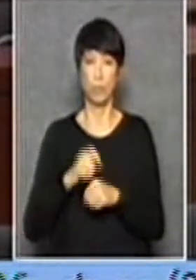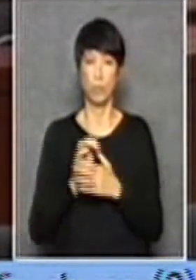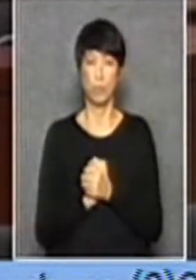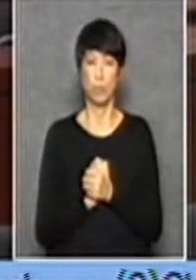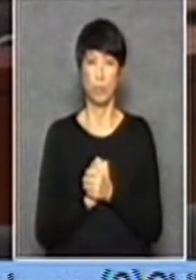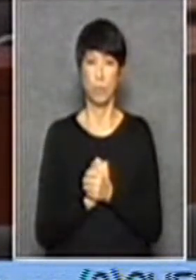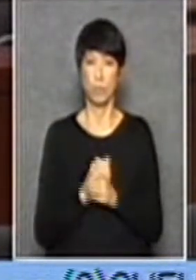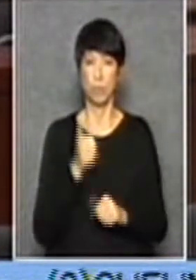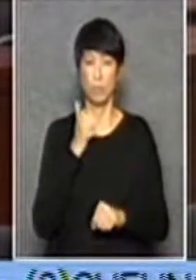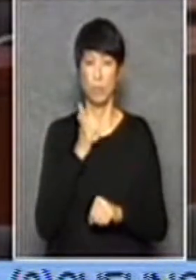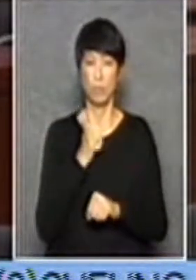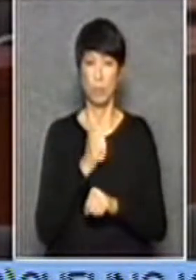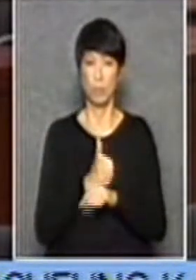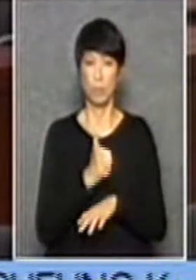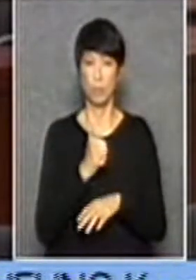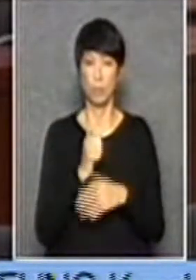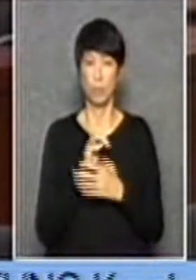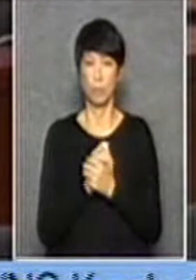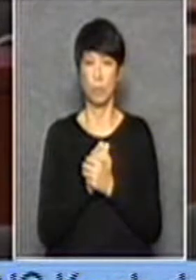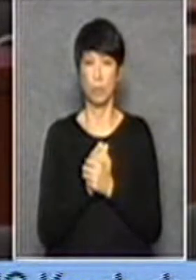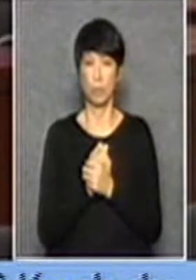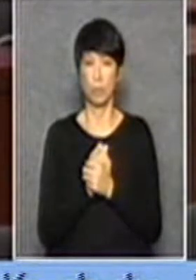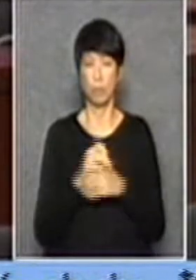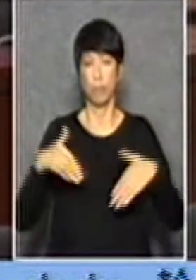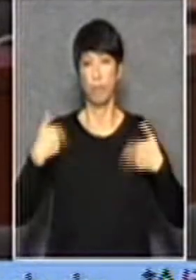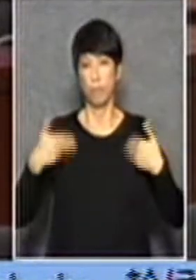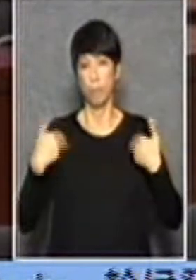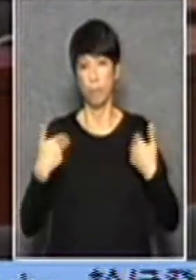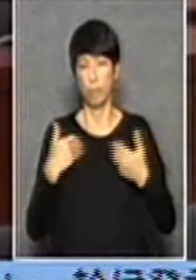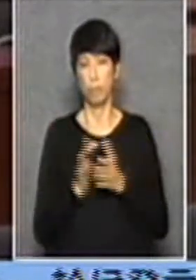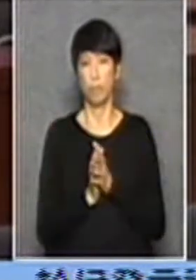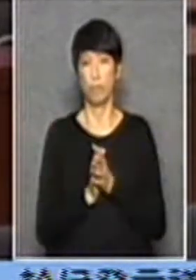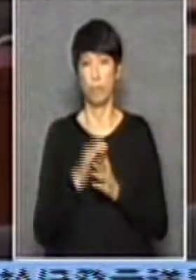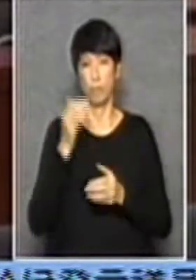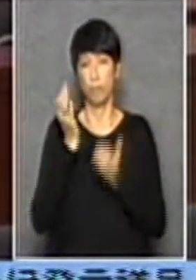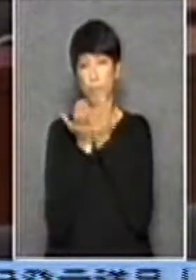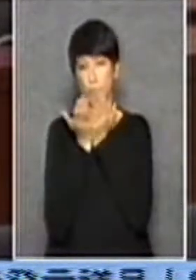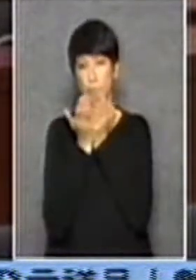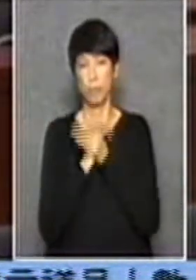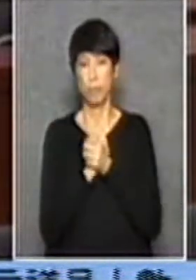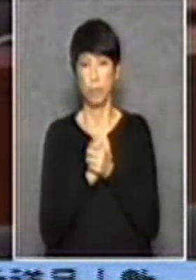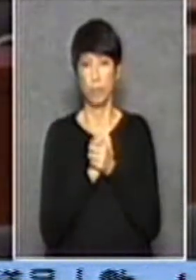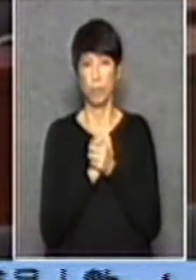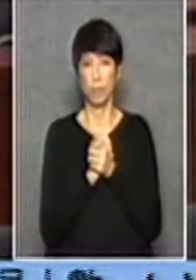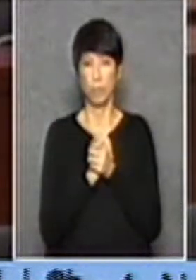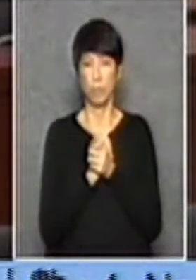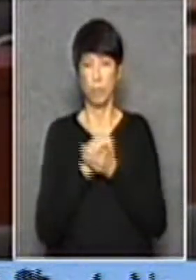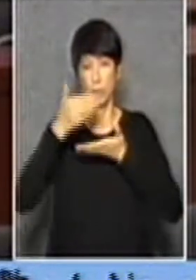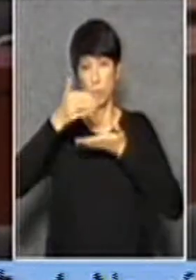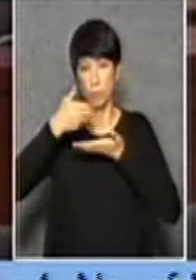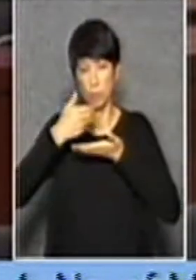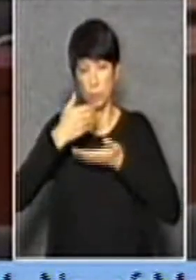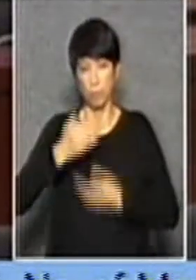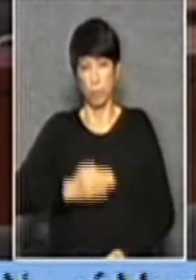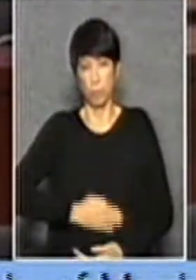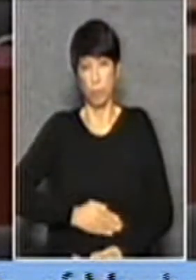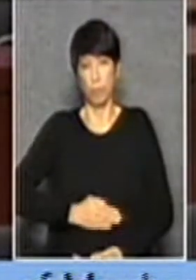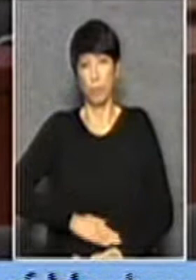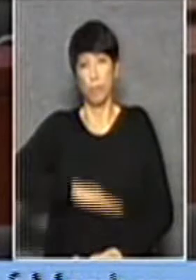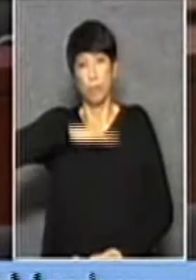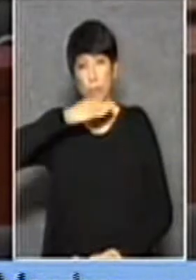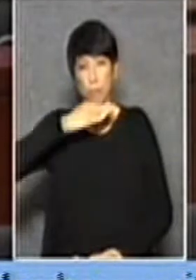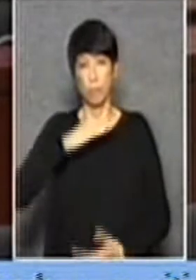基本上只要有得玩、有得上學、有三餐吃得飽，其